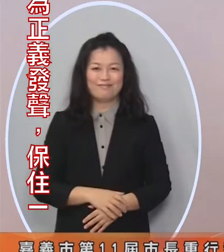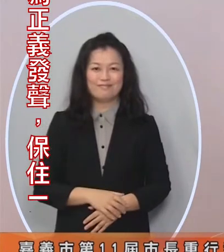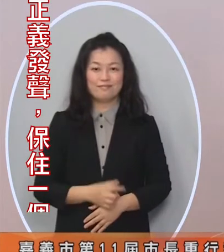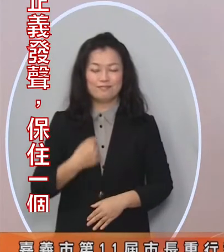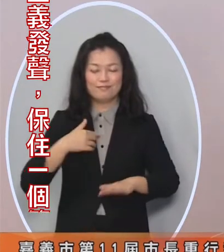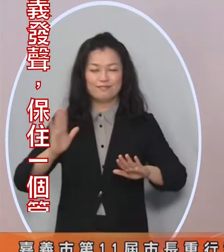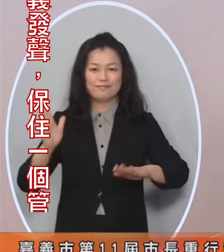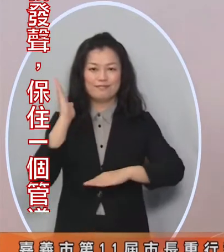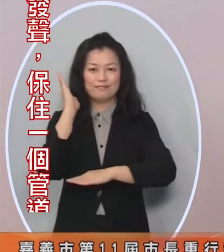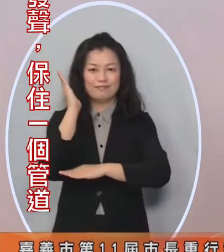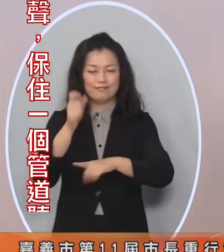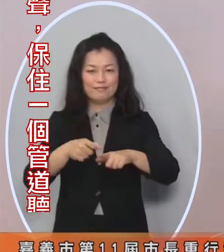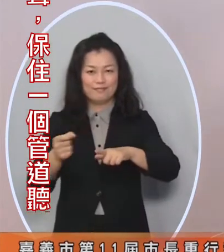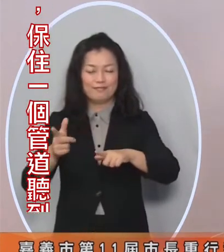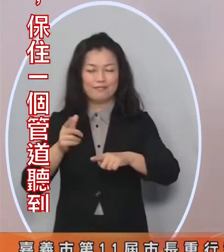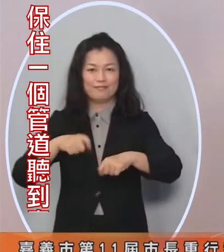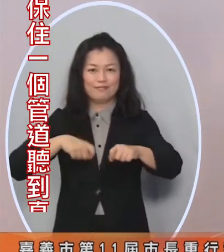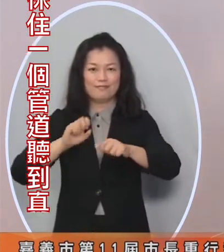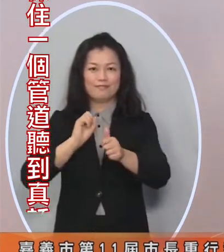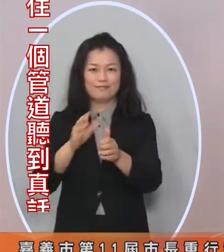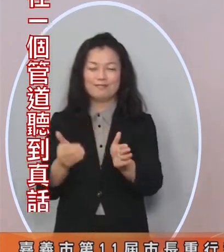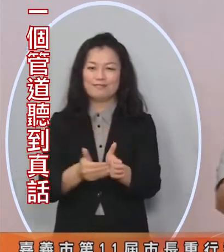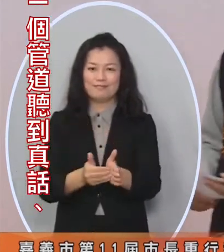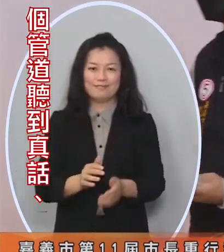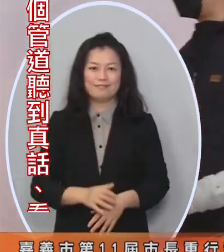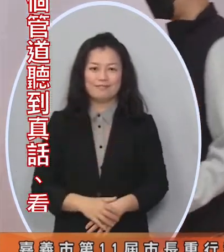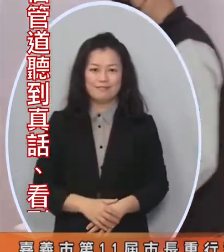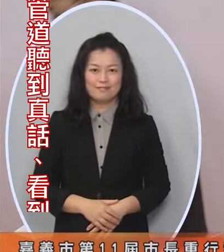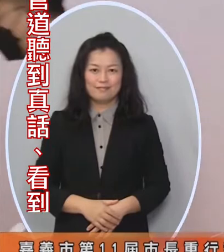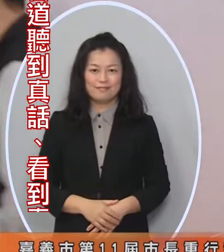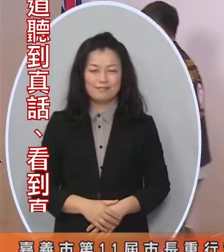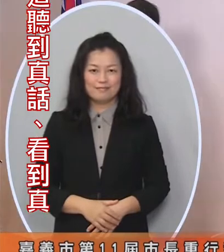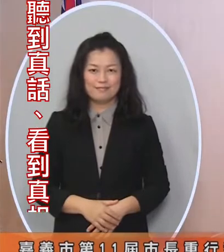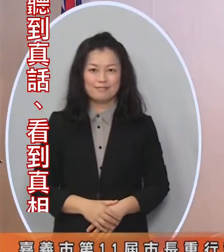所有的政见，谢谢。